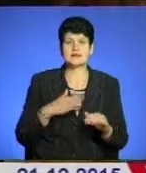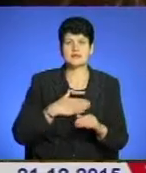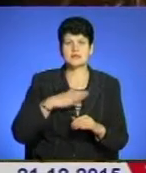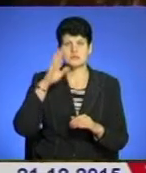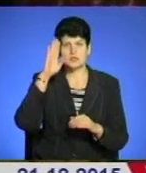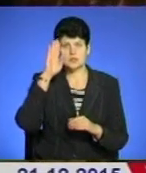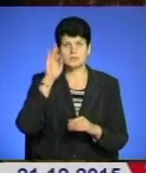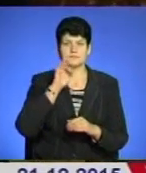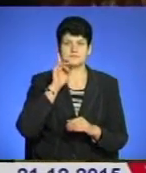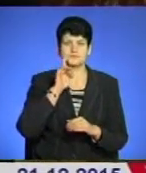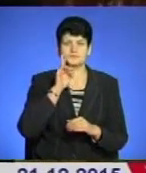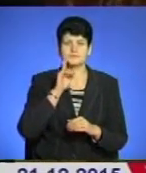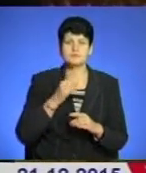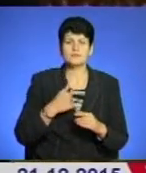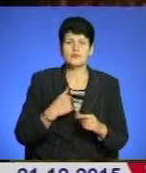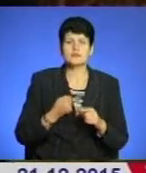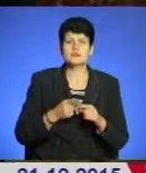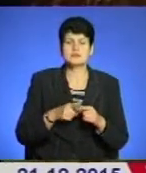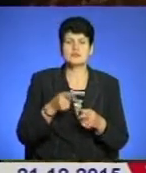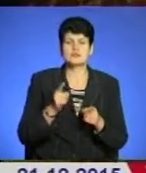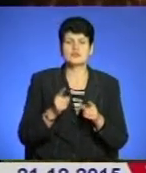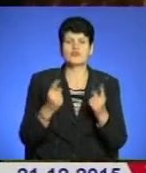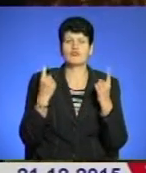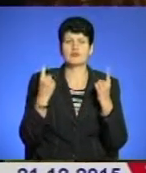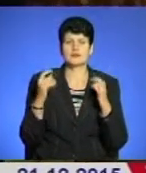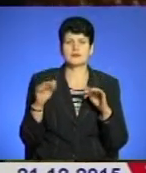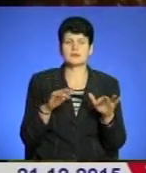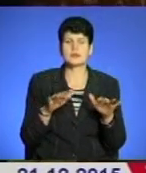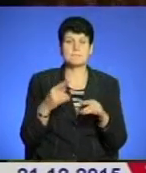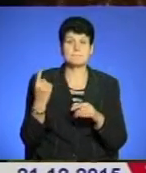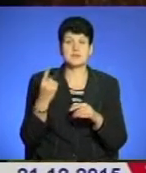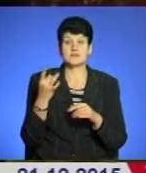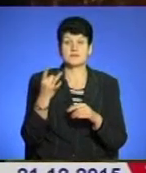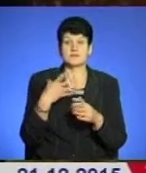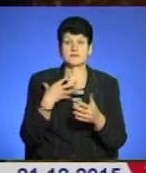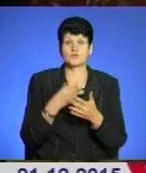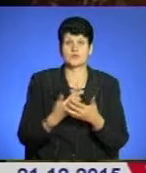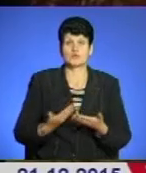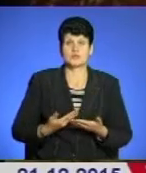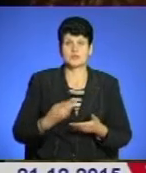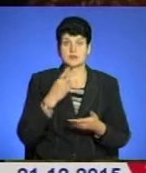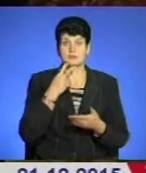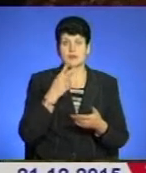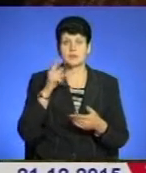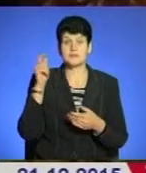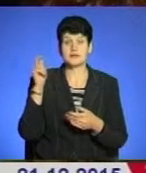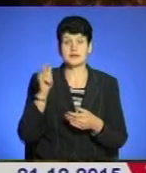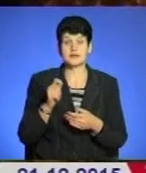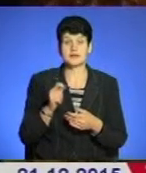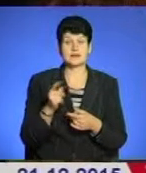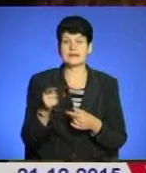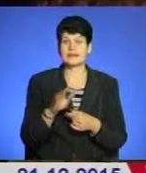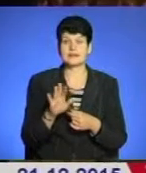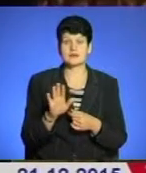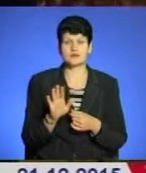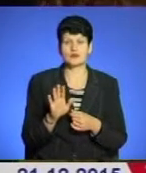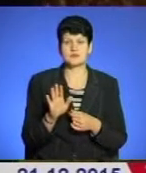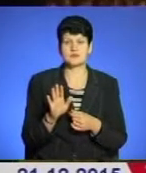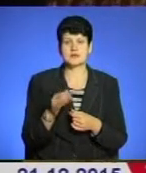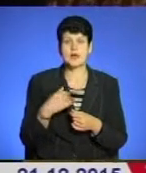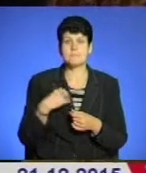молодих. Для мене це насправді дуже велика подія, тому що я таке бачу вперше в своєму житті. Я приїхала, я сама до Тернопільська,